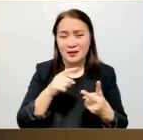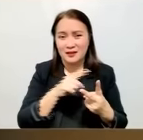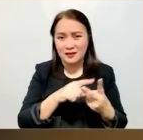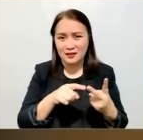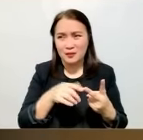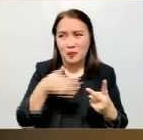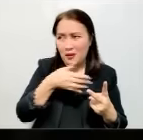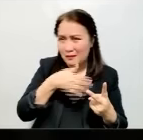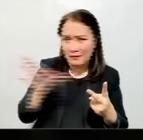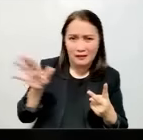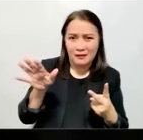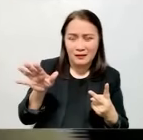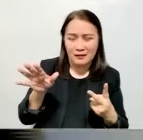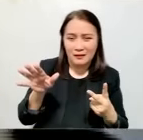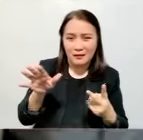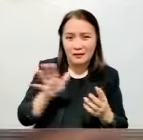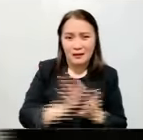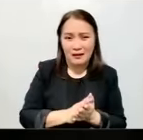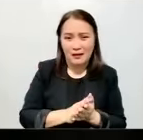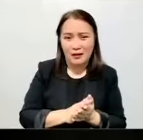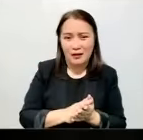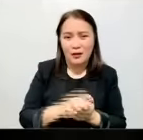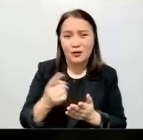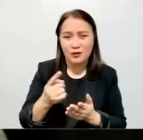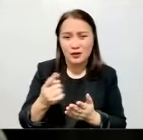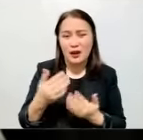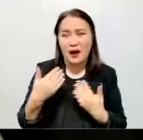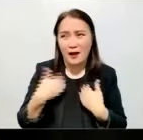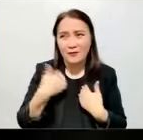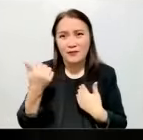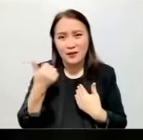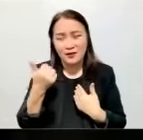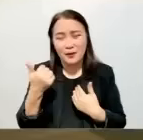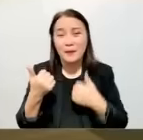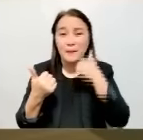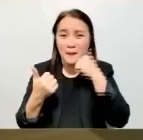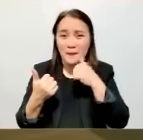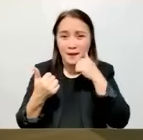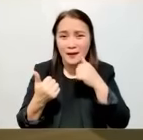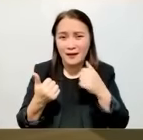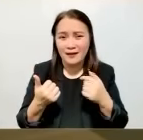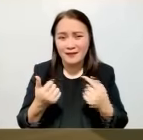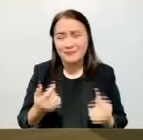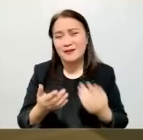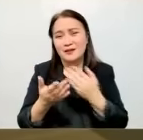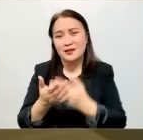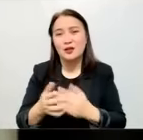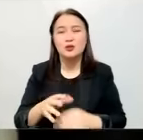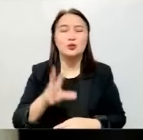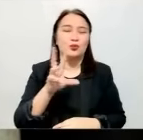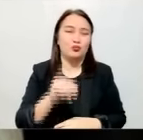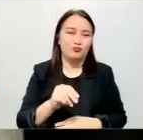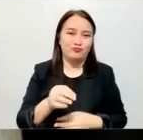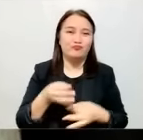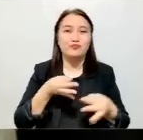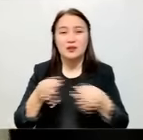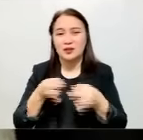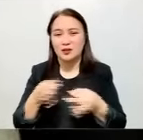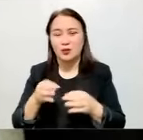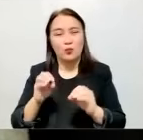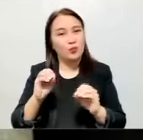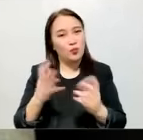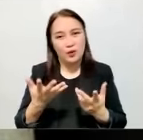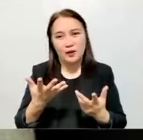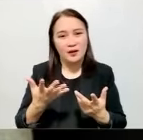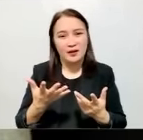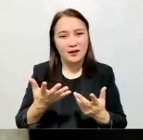umano para lang may papuntahing ibang babae sa kanyang bahay. Paglilinaw sa atin ni Diego, there is no trouble